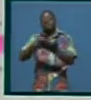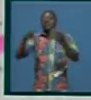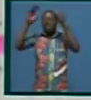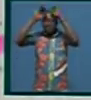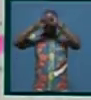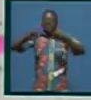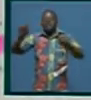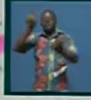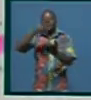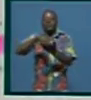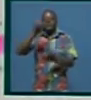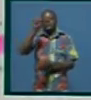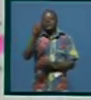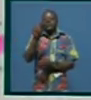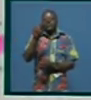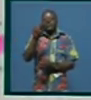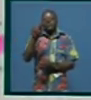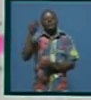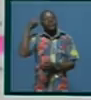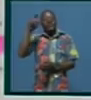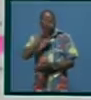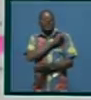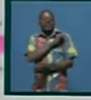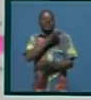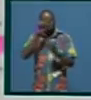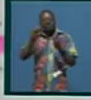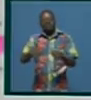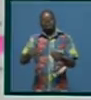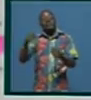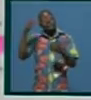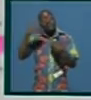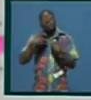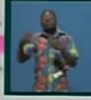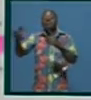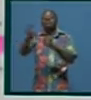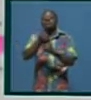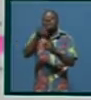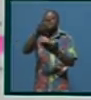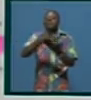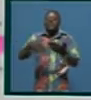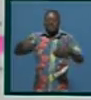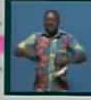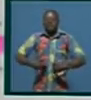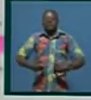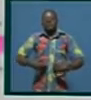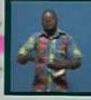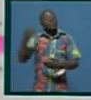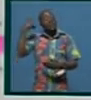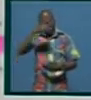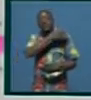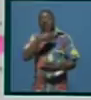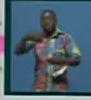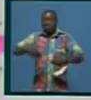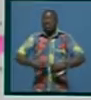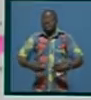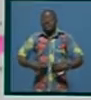2020. Acculé par les cadres, Komboyogo aurait pourtant un soutien incontesté d'une partie de la jeunesse du parti, une jeunesse qui s'est